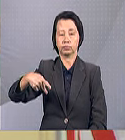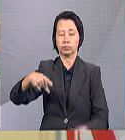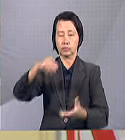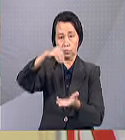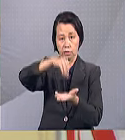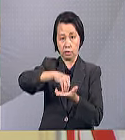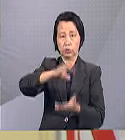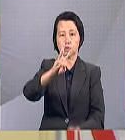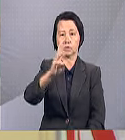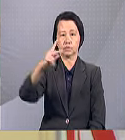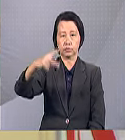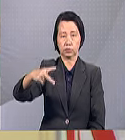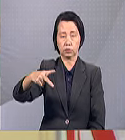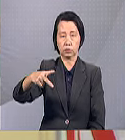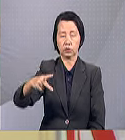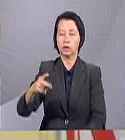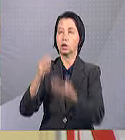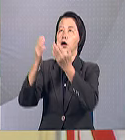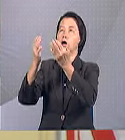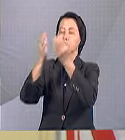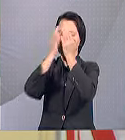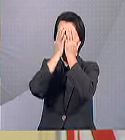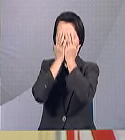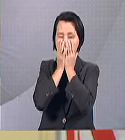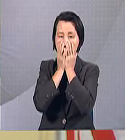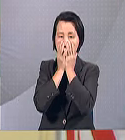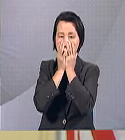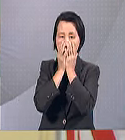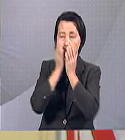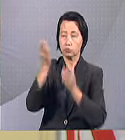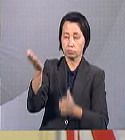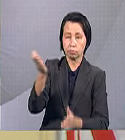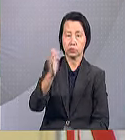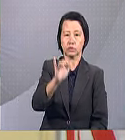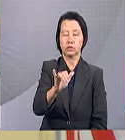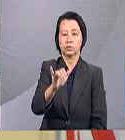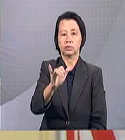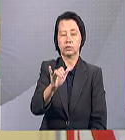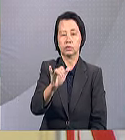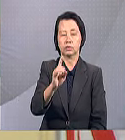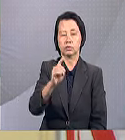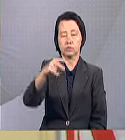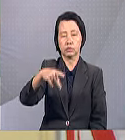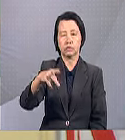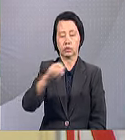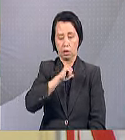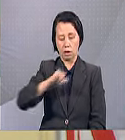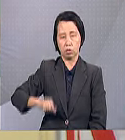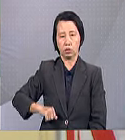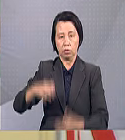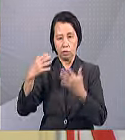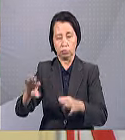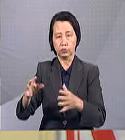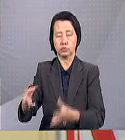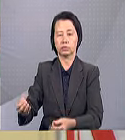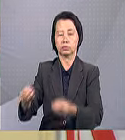wilayah persekutuan. Alhamdulillah, Seri Paduka Baginda telah menzahirkan titah perkenan bagi